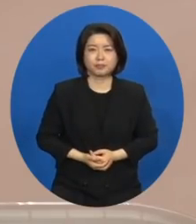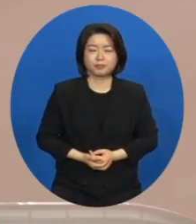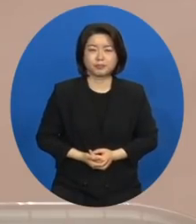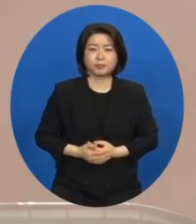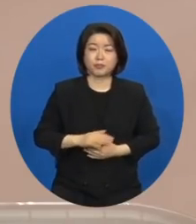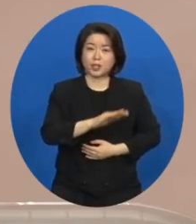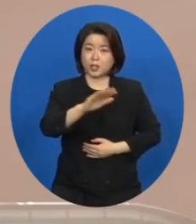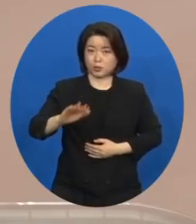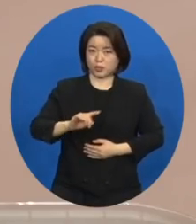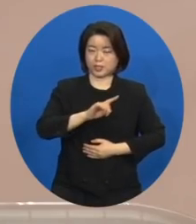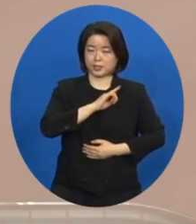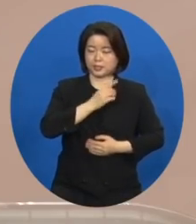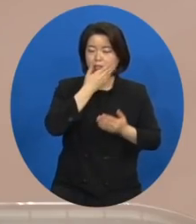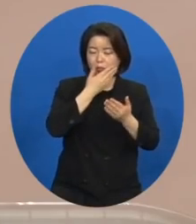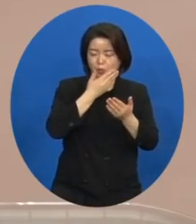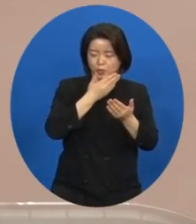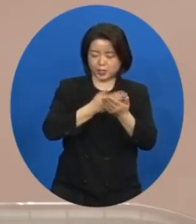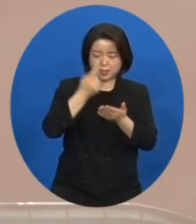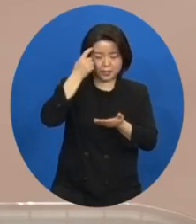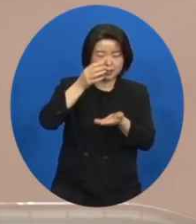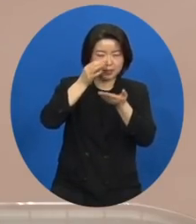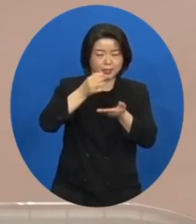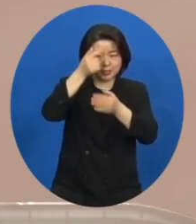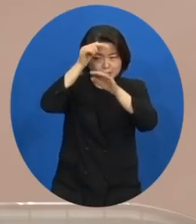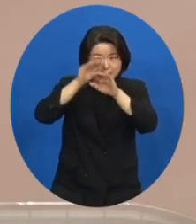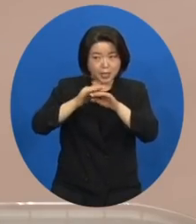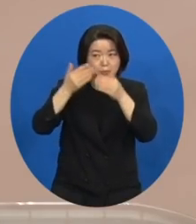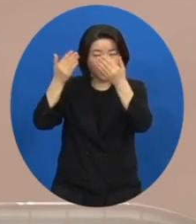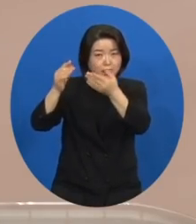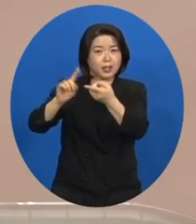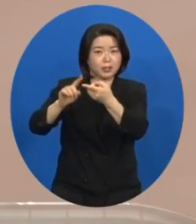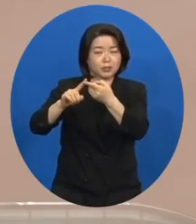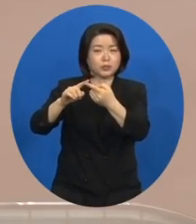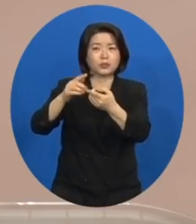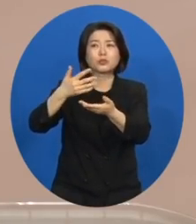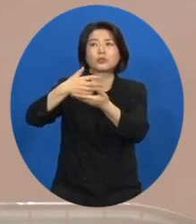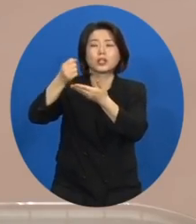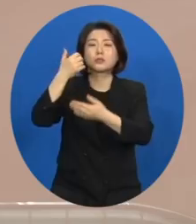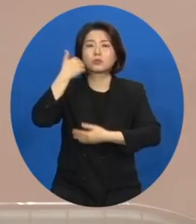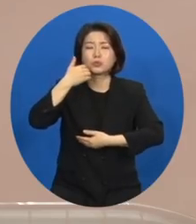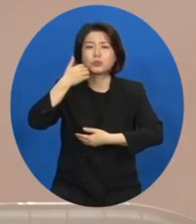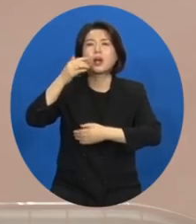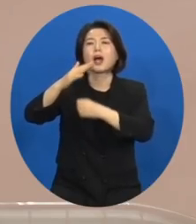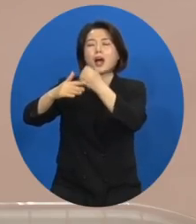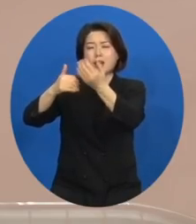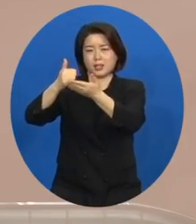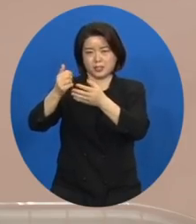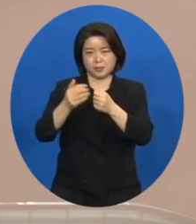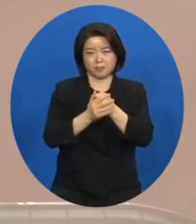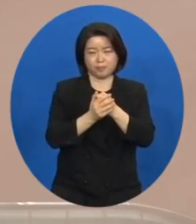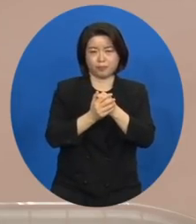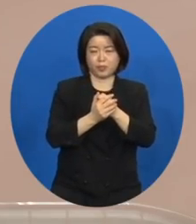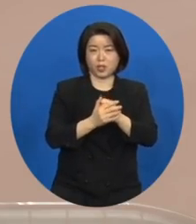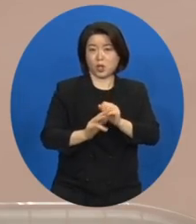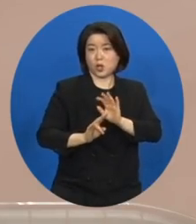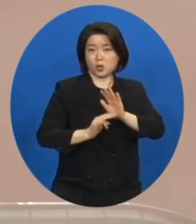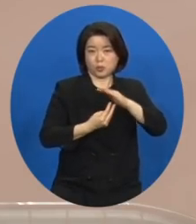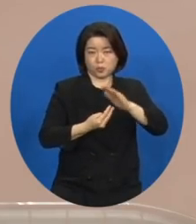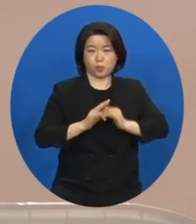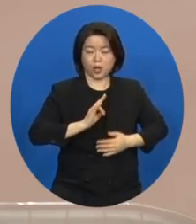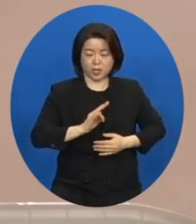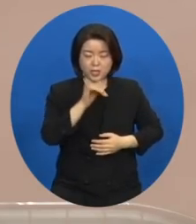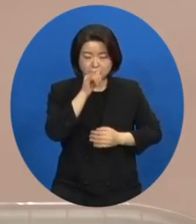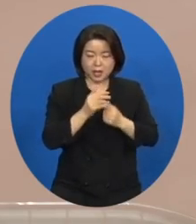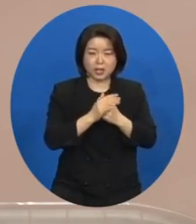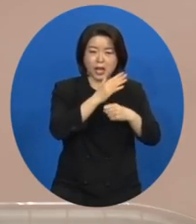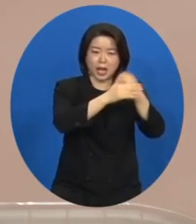우리의 가장 고귀한 같이 예배 대선 오직 하나님이십니다 요한계시록 보세요 4장 5장 하나님과 어린양 그 두 만이